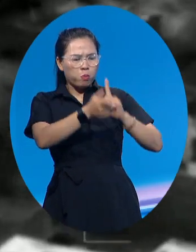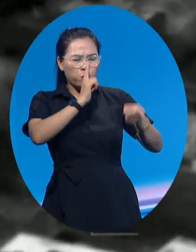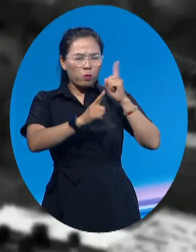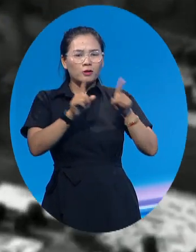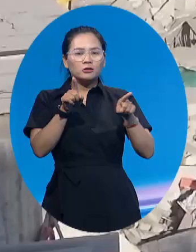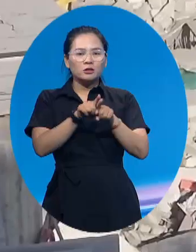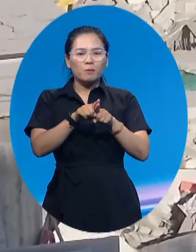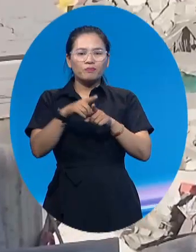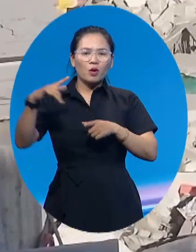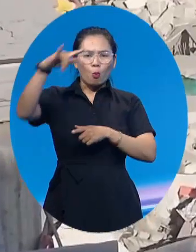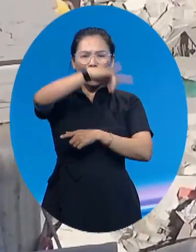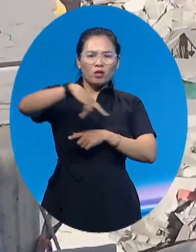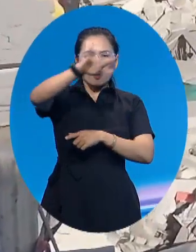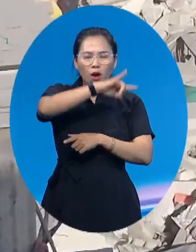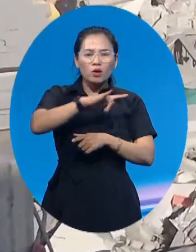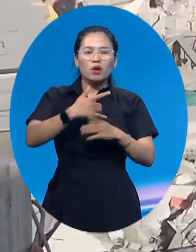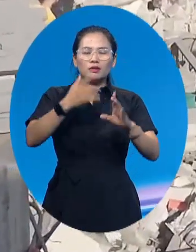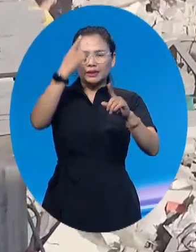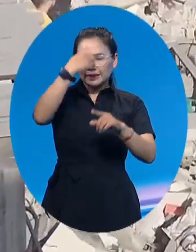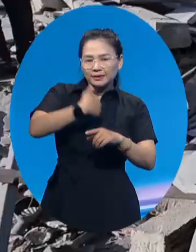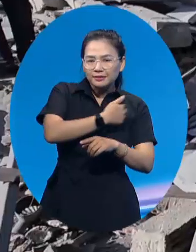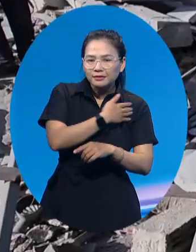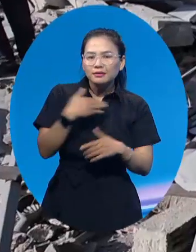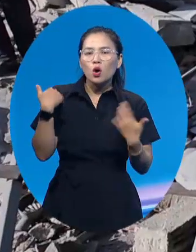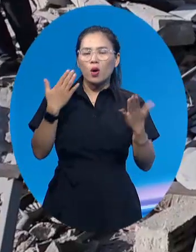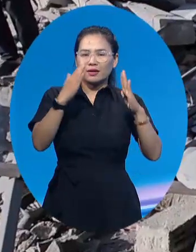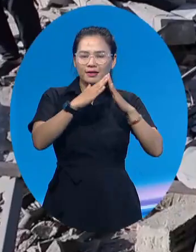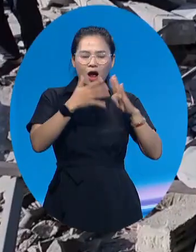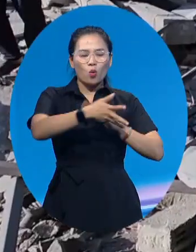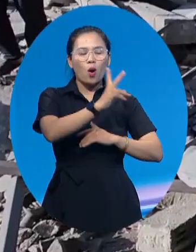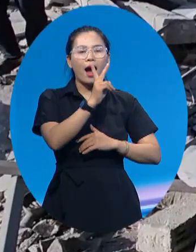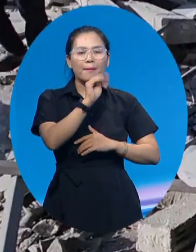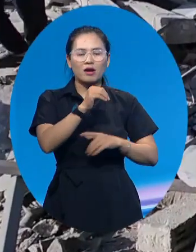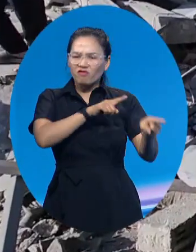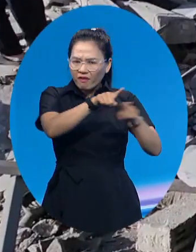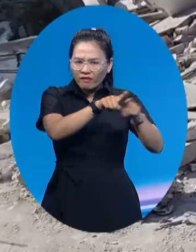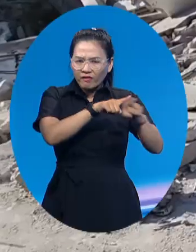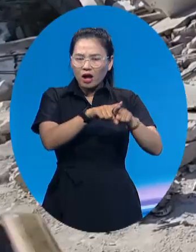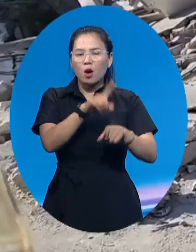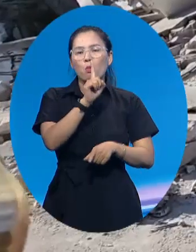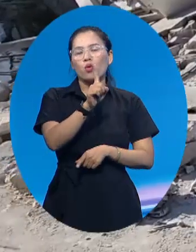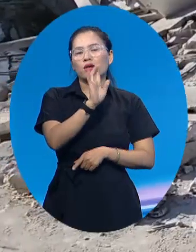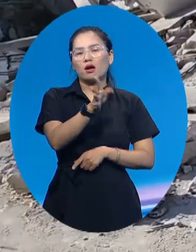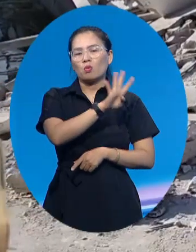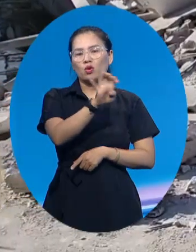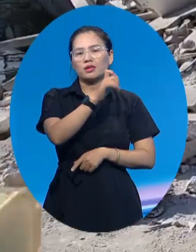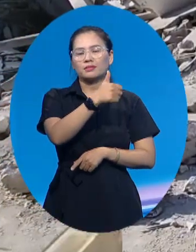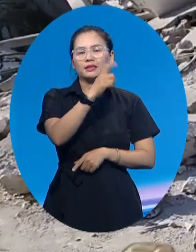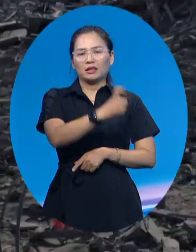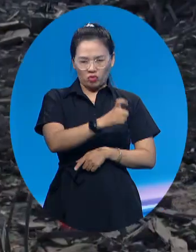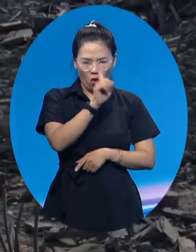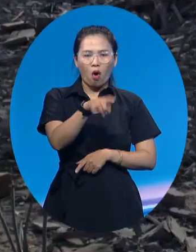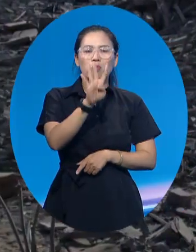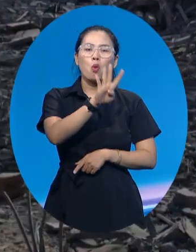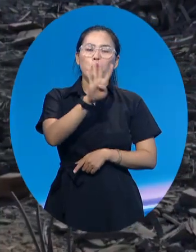cư, các đường hầm, một thánh đường Hồi giáo và nhà của các quan chức Hamas ở Gaza, làm hơn 1.400 người thiệt mạng, trong đó